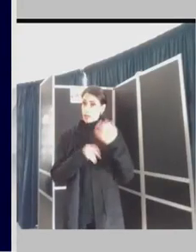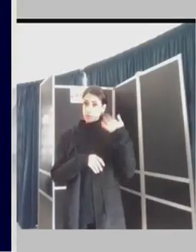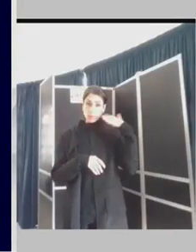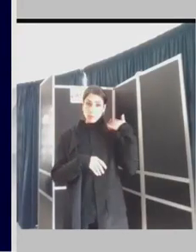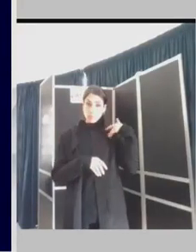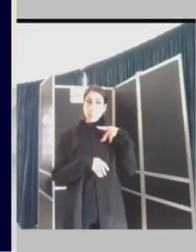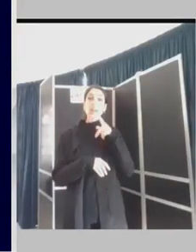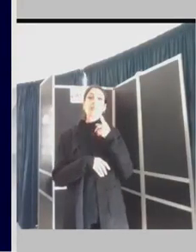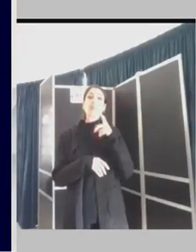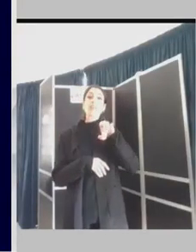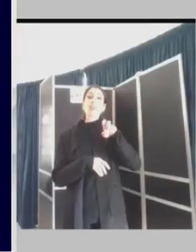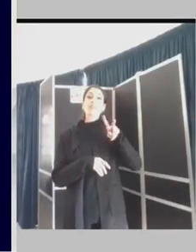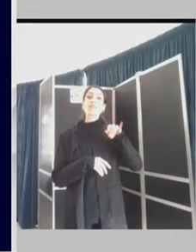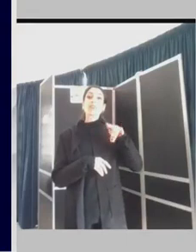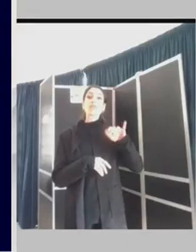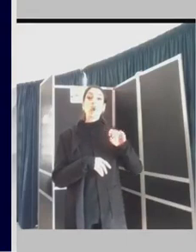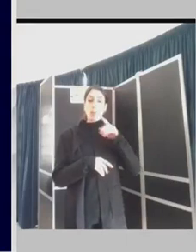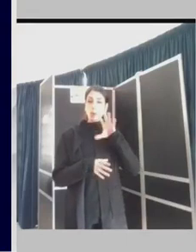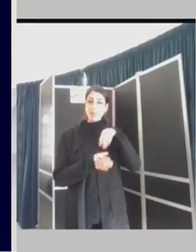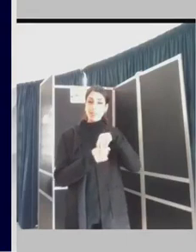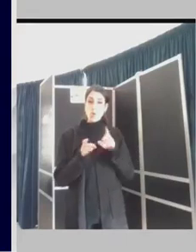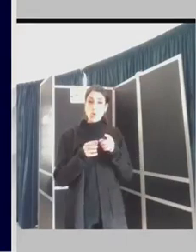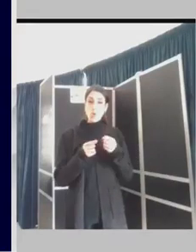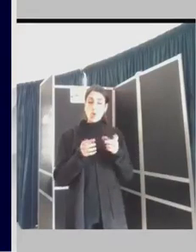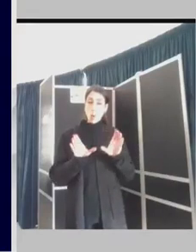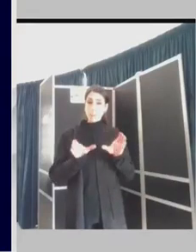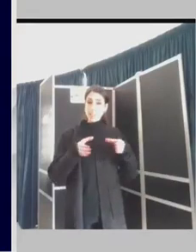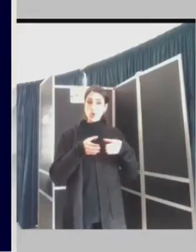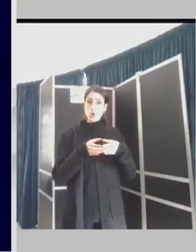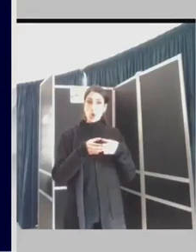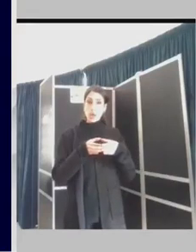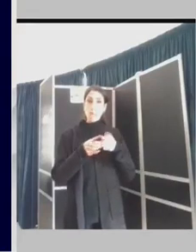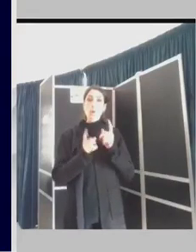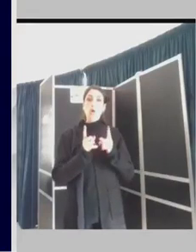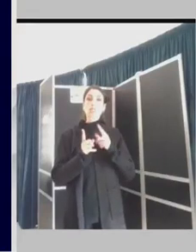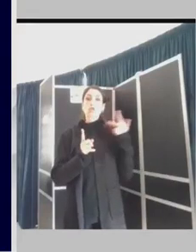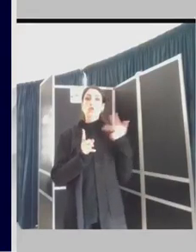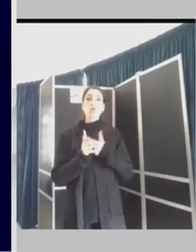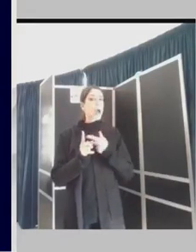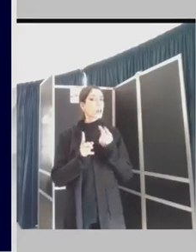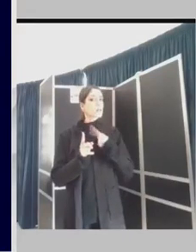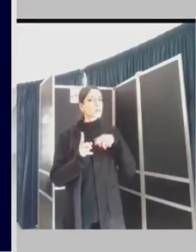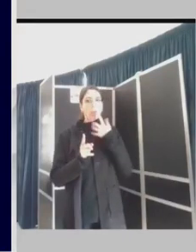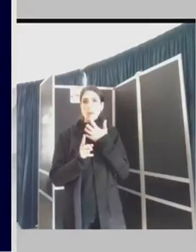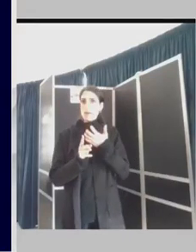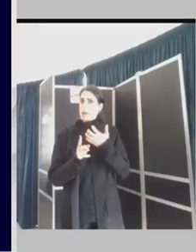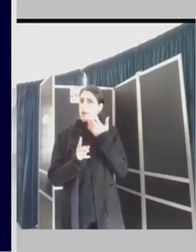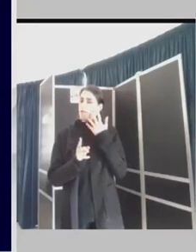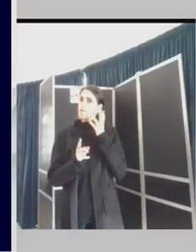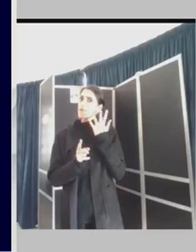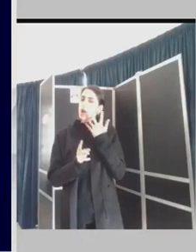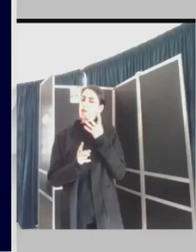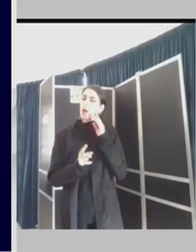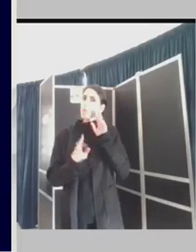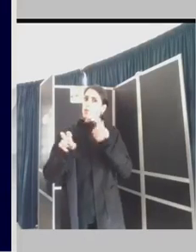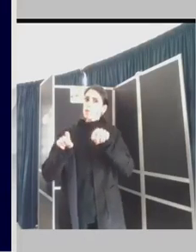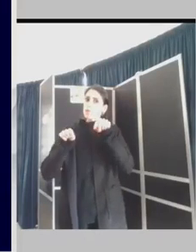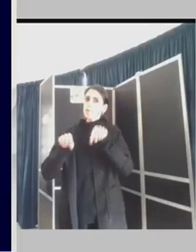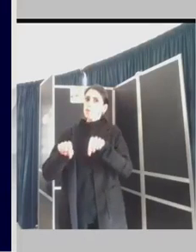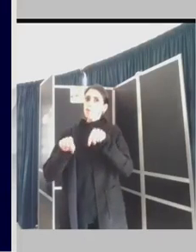Vivo, in Commissione Politiche Sociali, ma devo dire, rispetto ad altri argomenti tanti che affrontiamo in